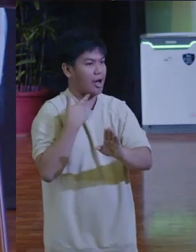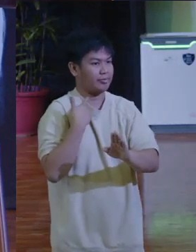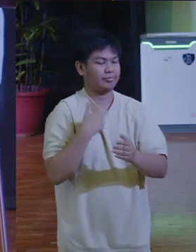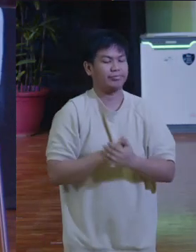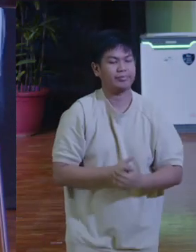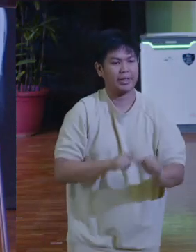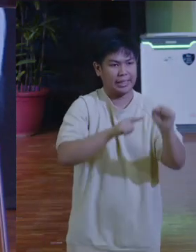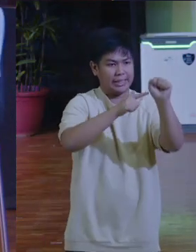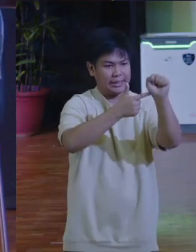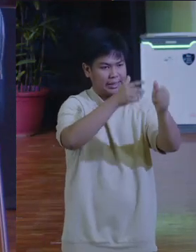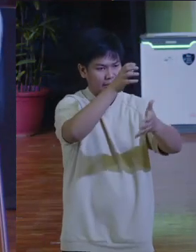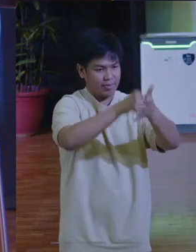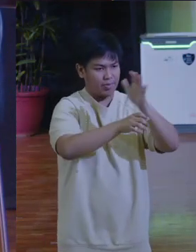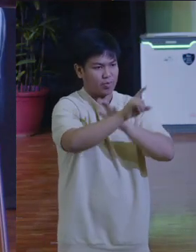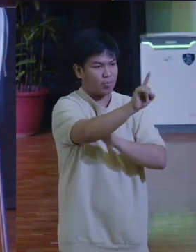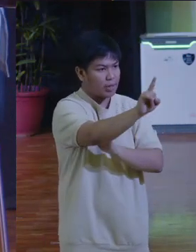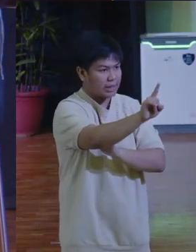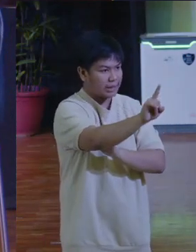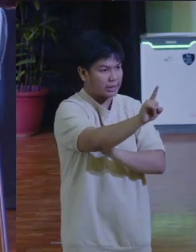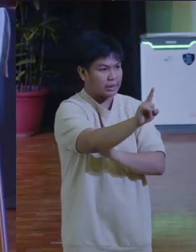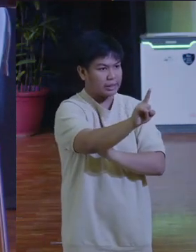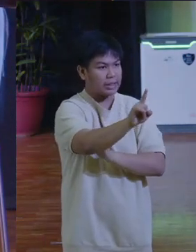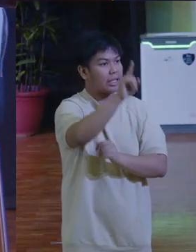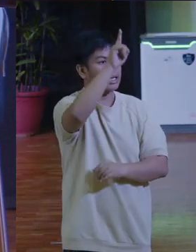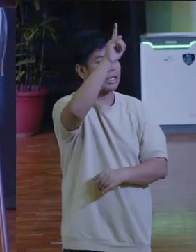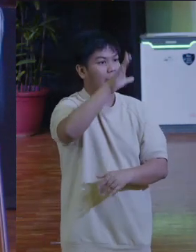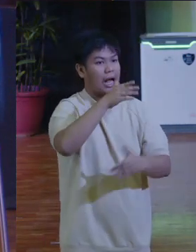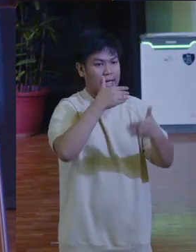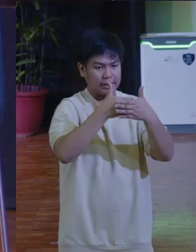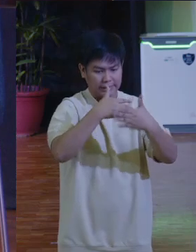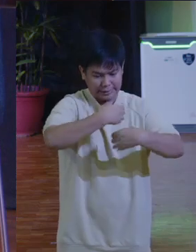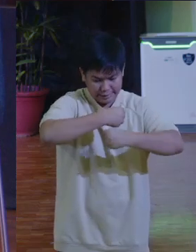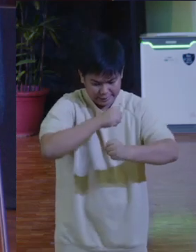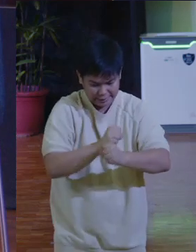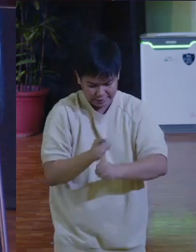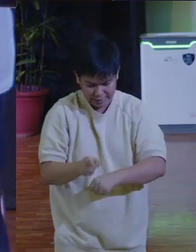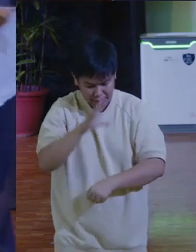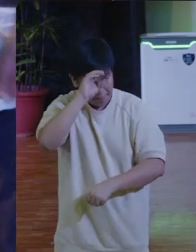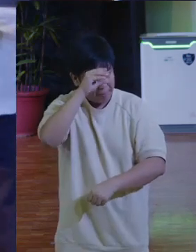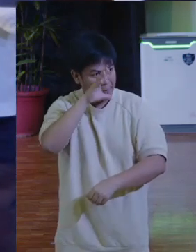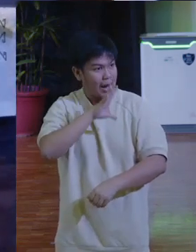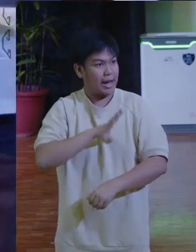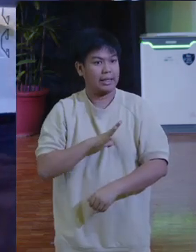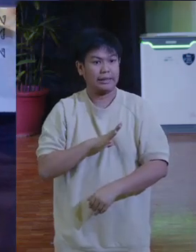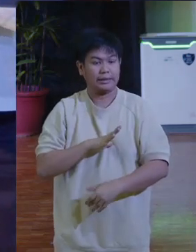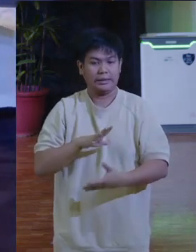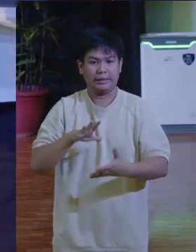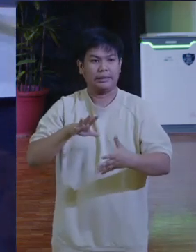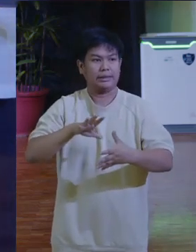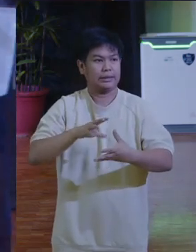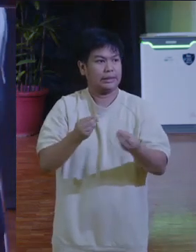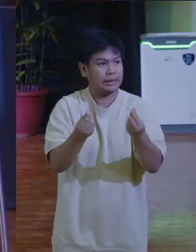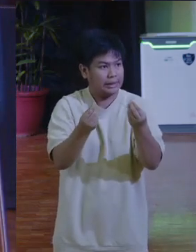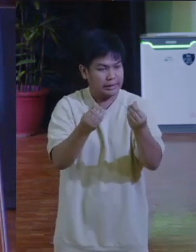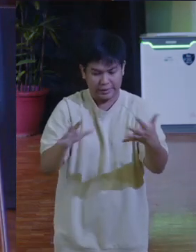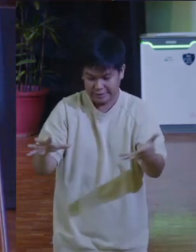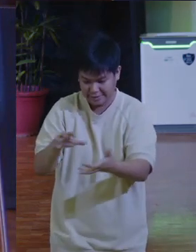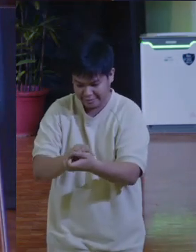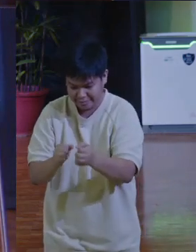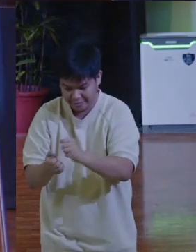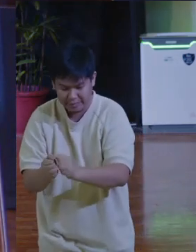Genesis 1:26, nung gagawin na ng Diyos ang tao, ang lalaki at babae, ang sabi niya, let